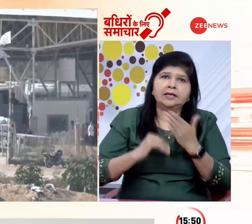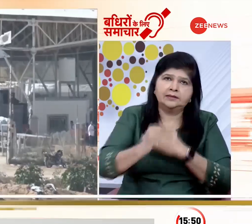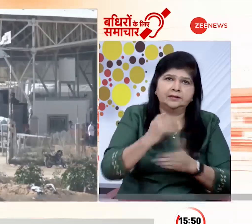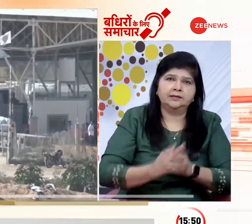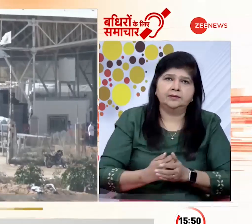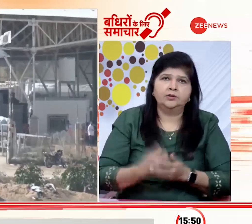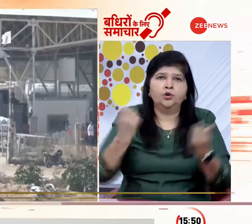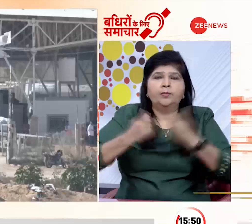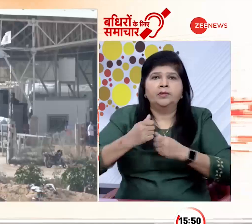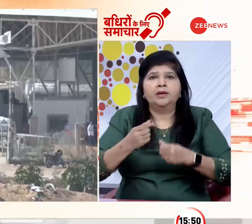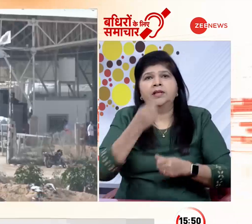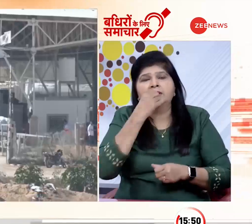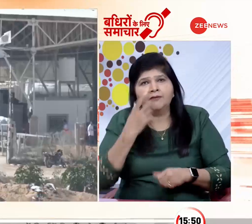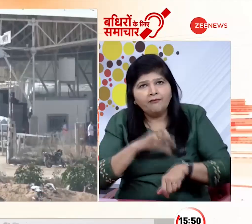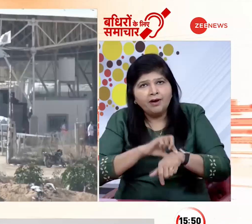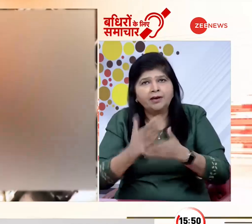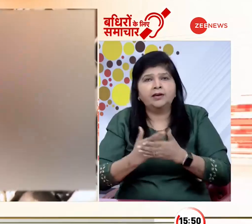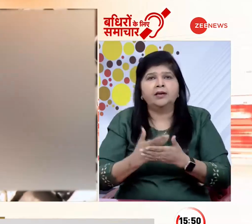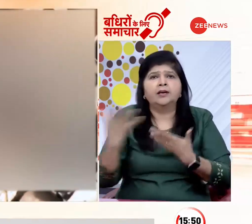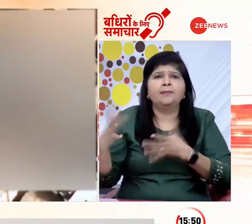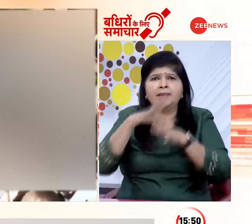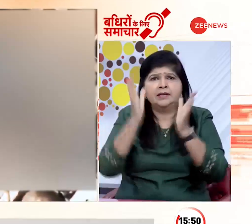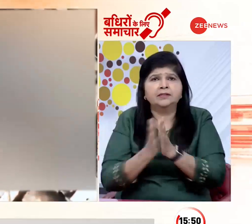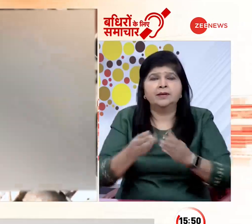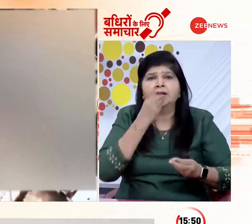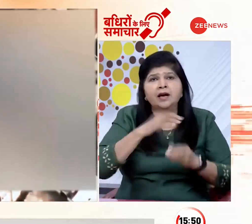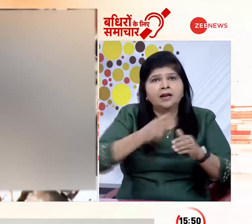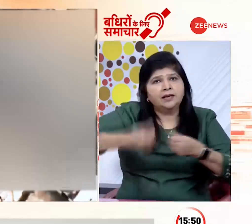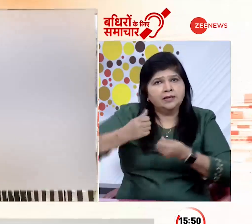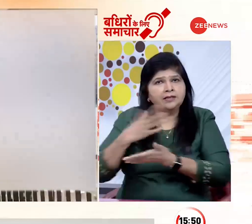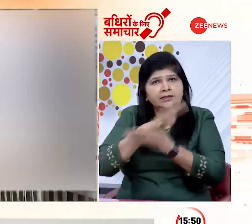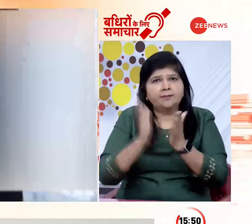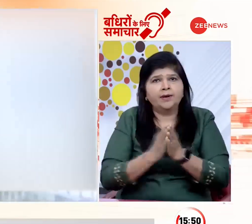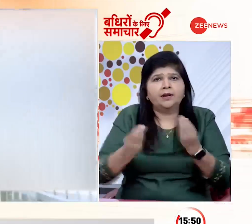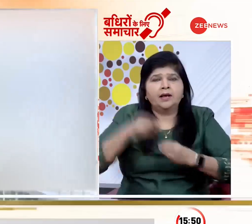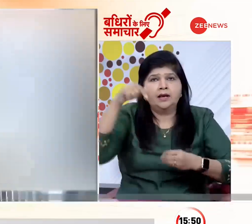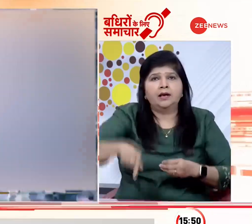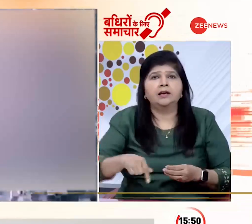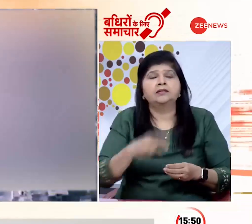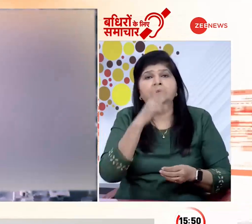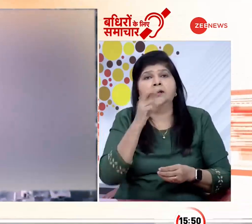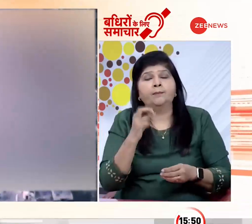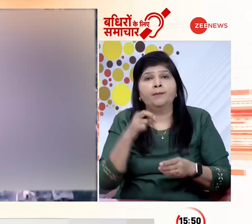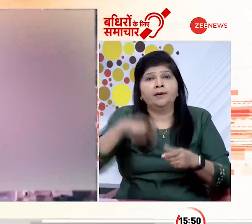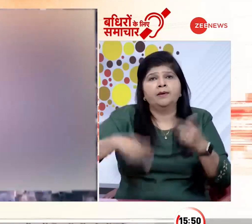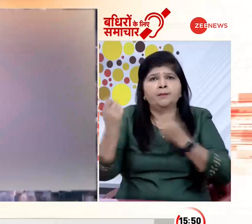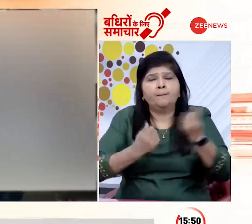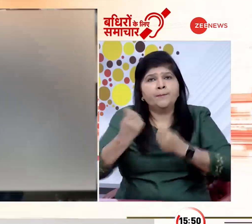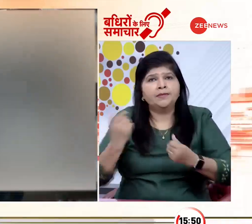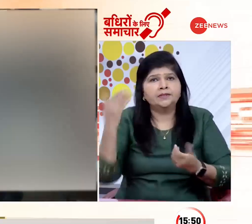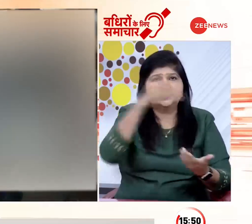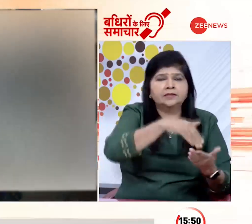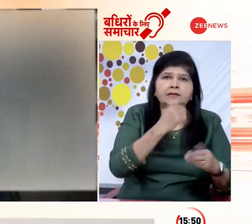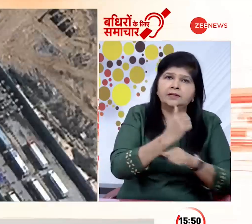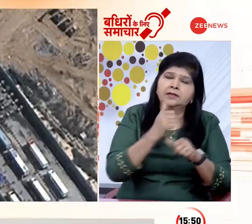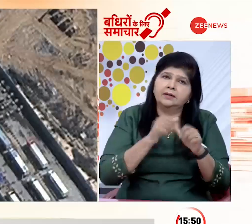हैं। ट्रकों में दवाएं, मेडिकल सप्लाई और खाने का सामान है। आज लगभग